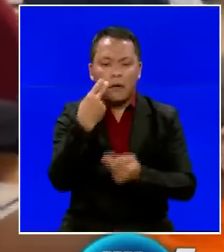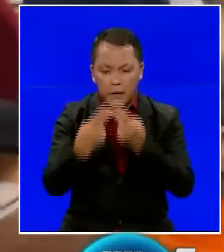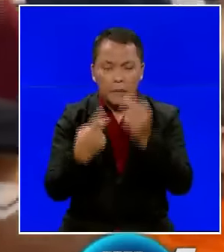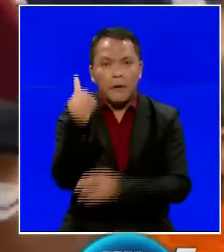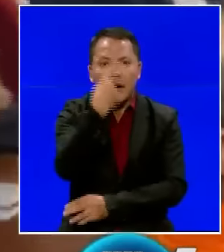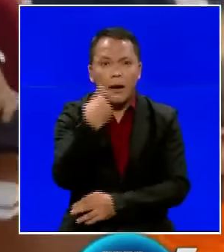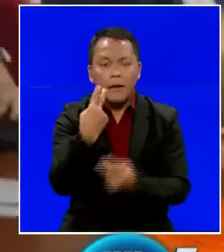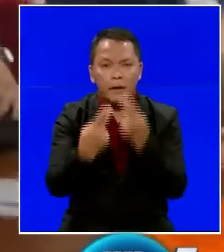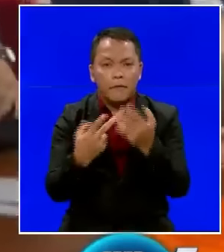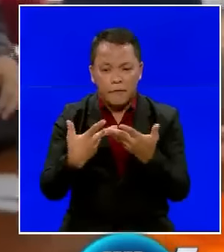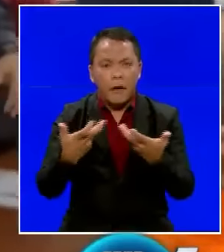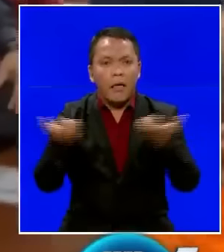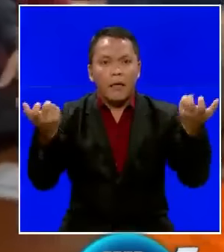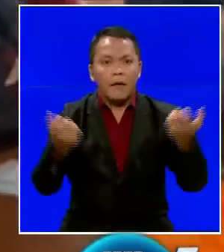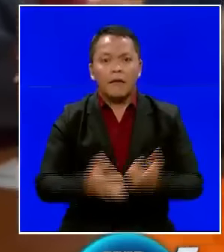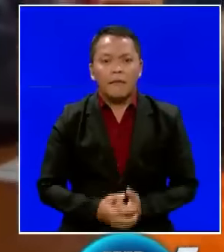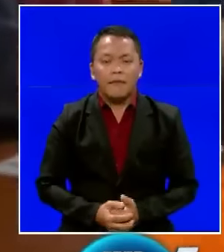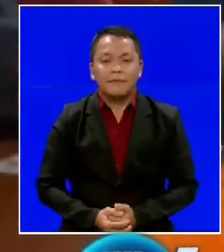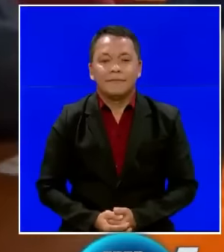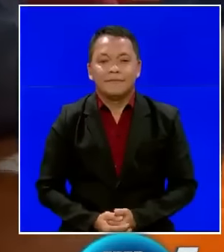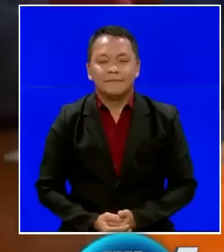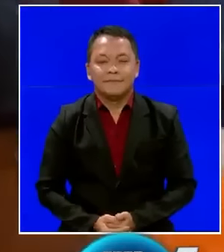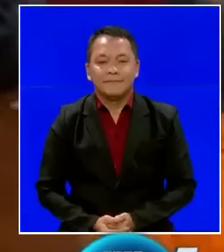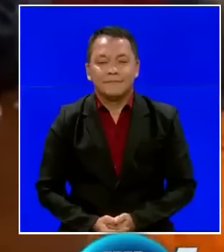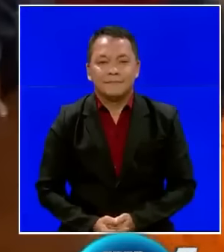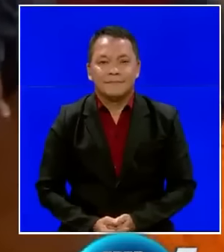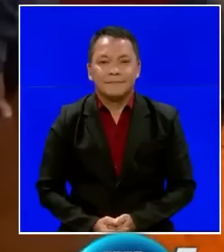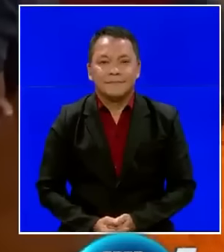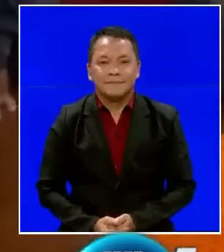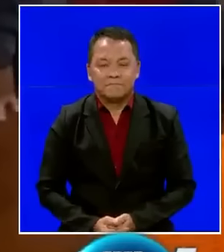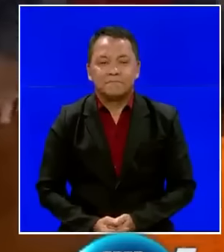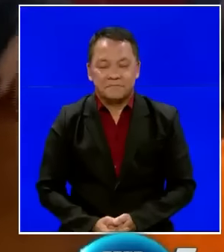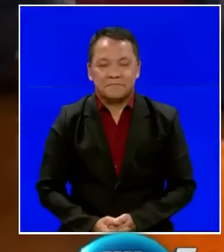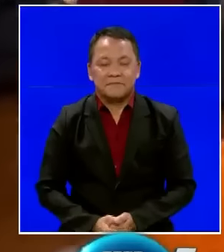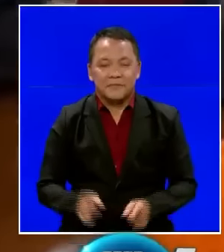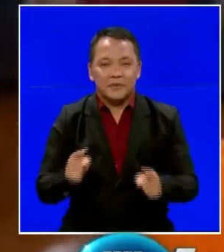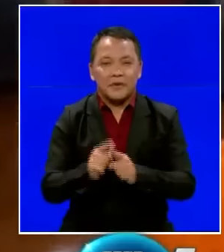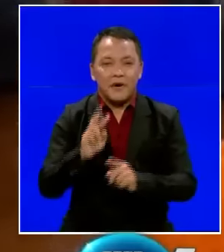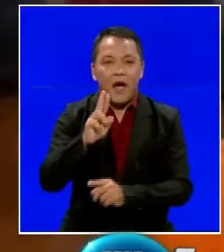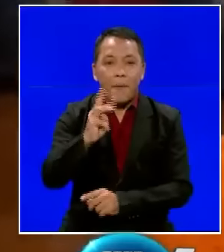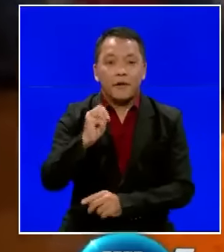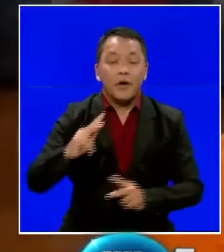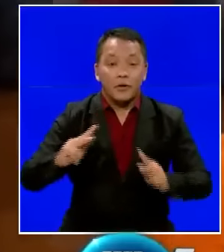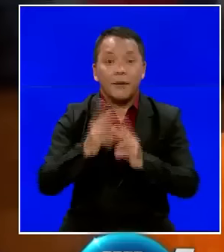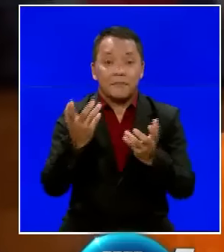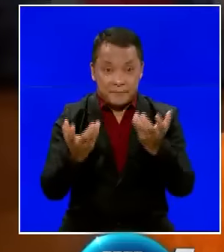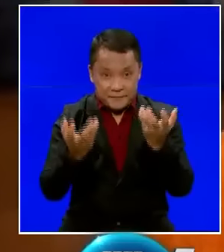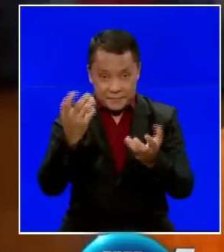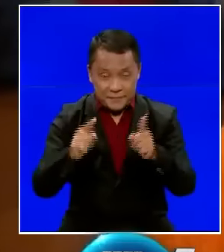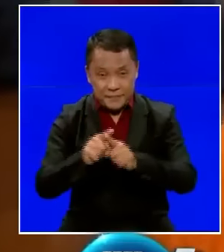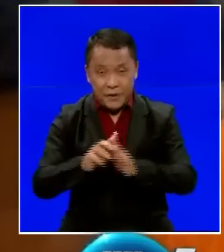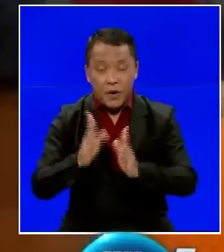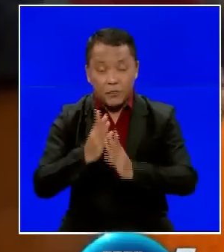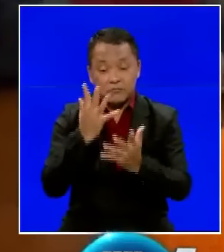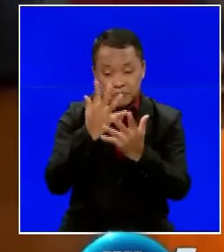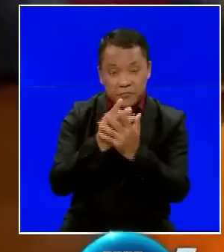อะไร ลูกหลาน เอฟซีเยอะเอฟซีเยอะมาก บรรยากาศระหว่างรัฐมนตรีว่าการยุติธรรมกับค